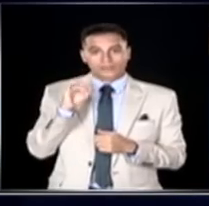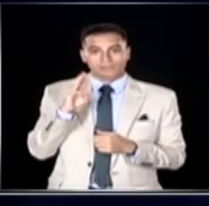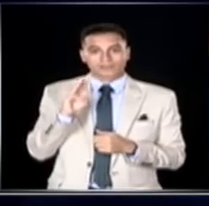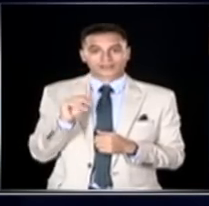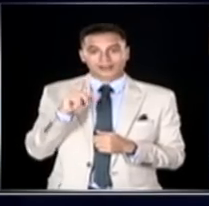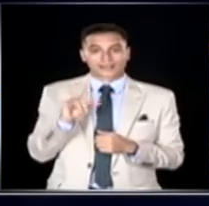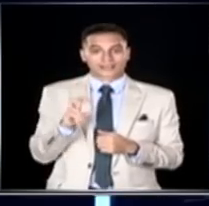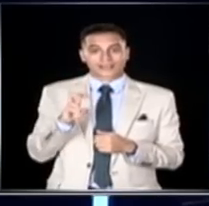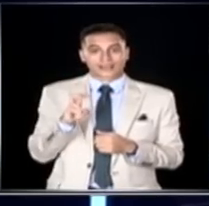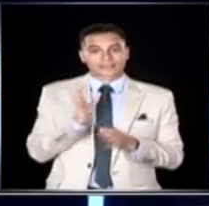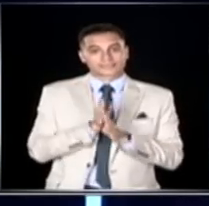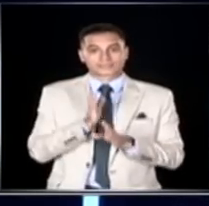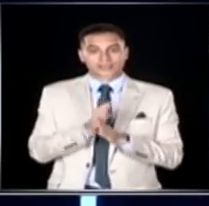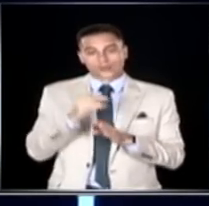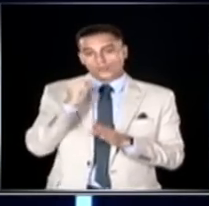العسيلي،